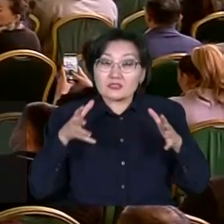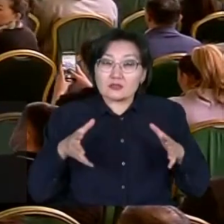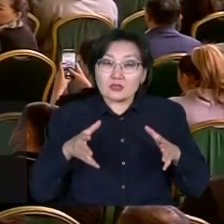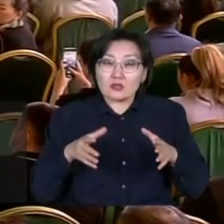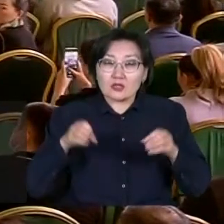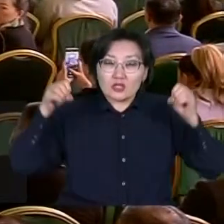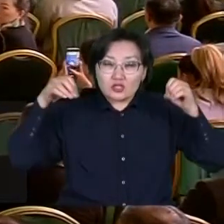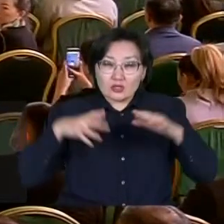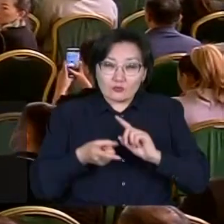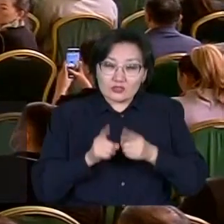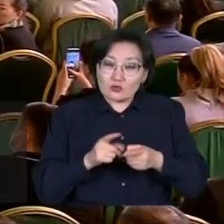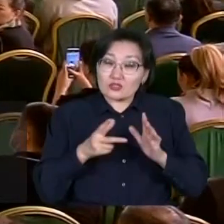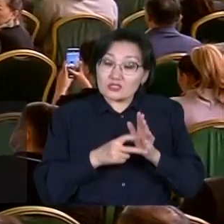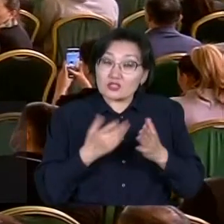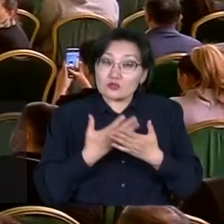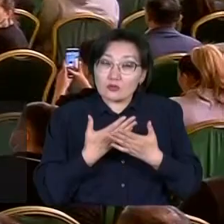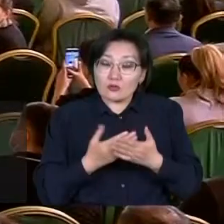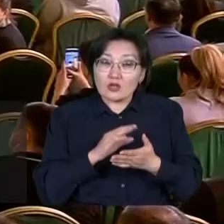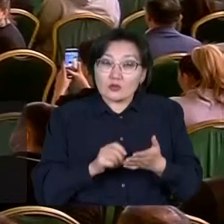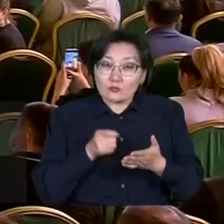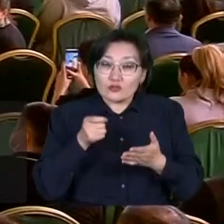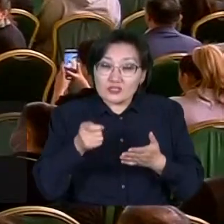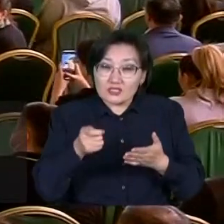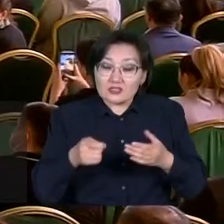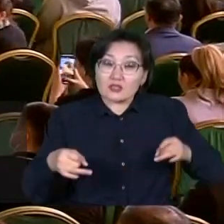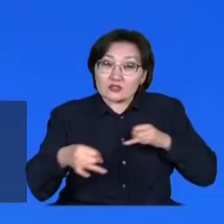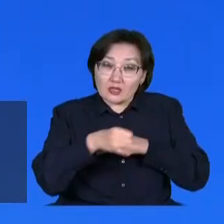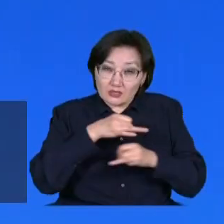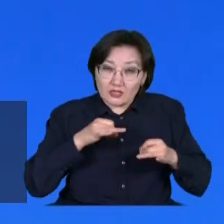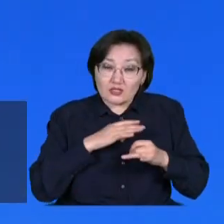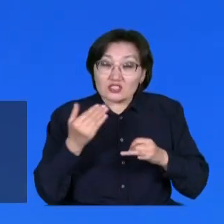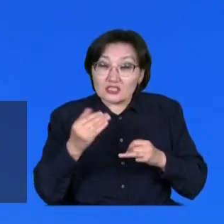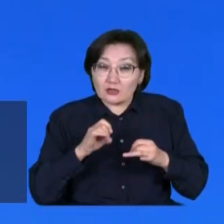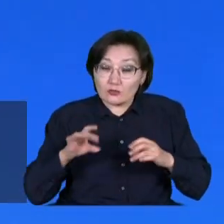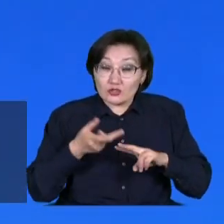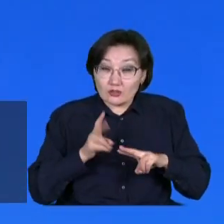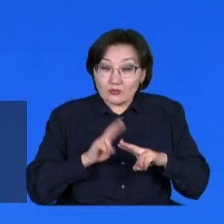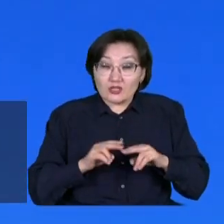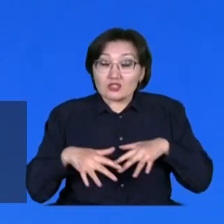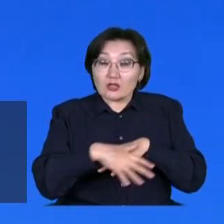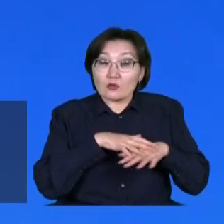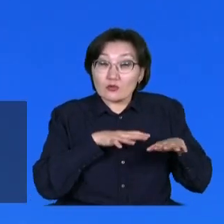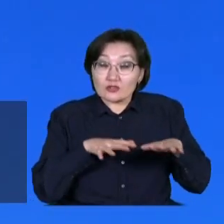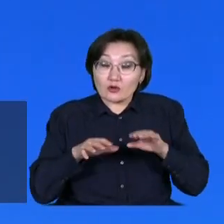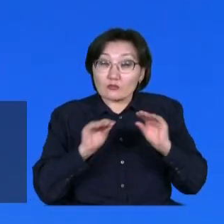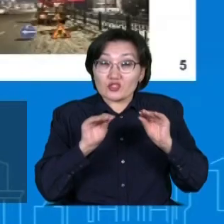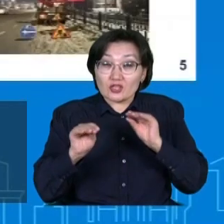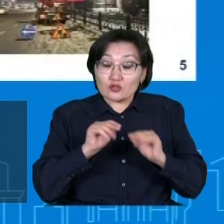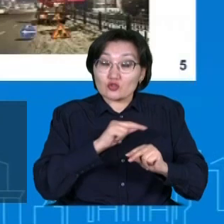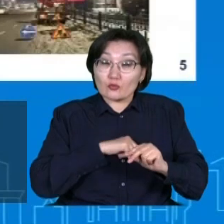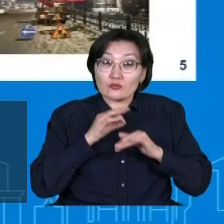шам ауыстырылып, 800-ге жуық өтінім пысықталды сіздердің аудандарыңызда. Сондай-ақ, қоғамдық кеңістіктерге абаттандыру